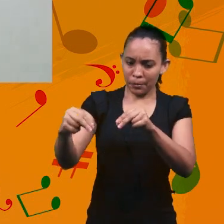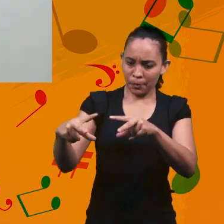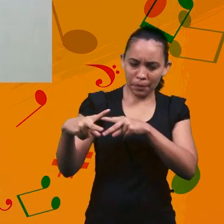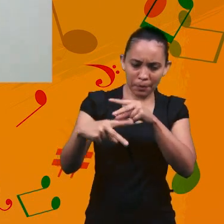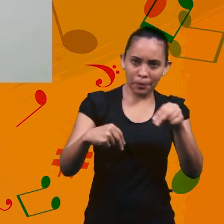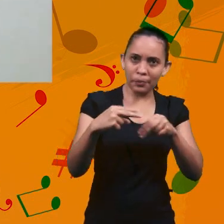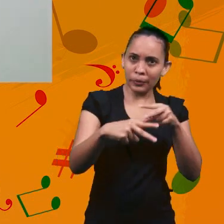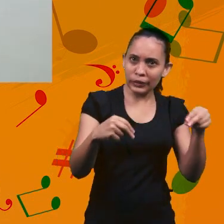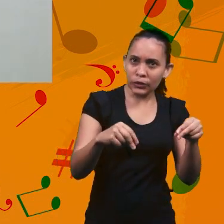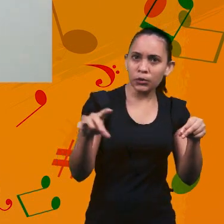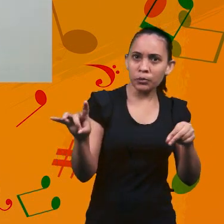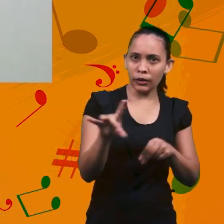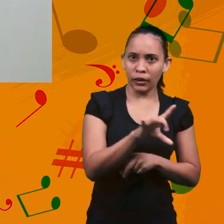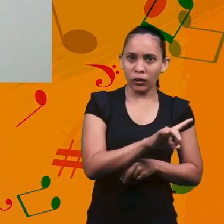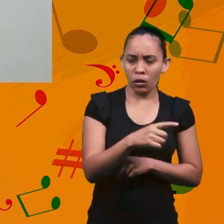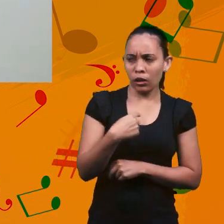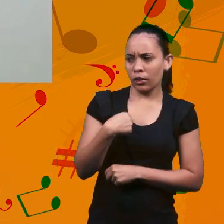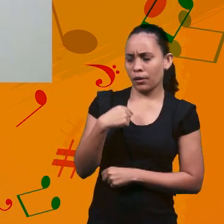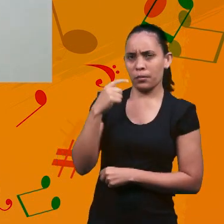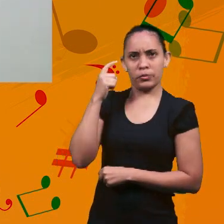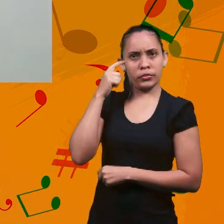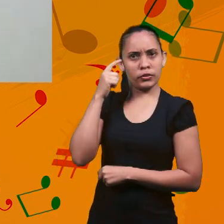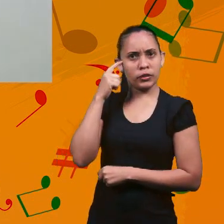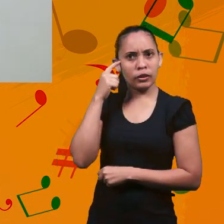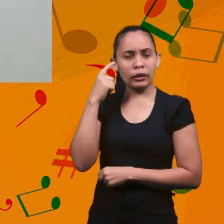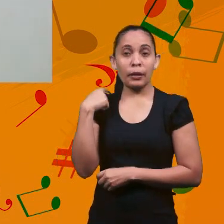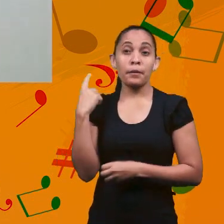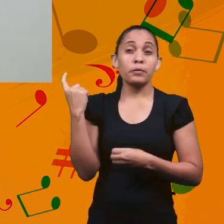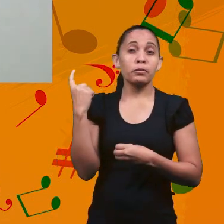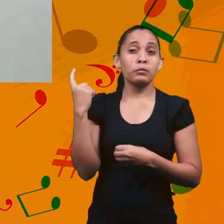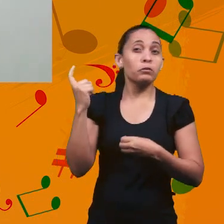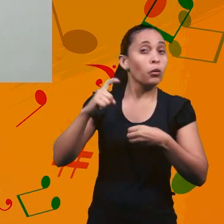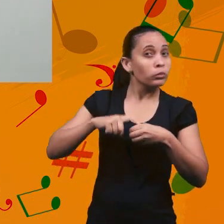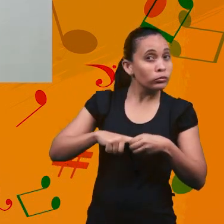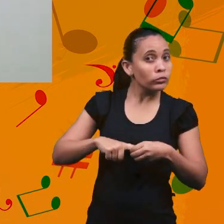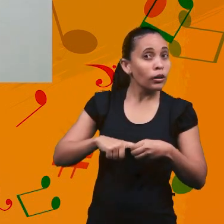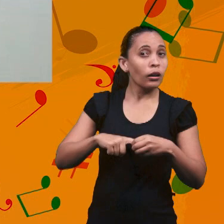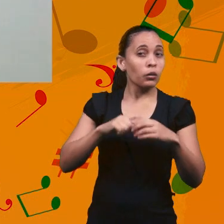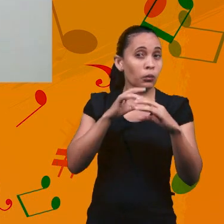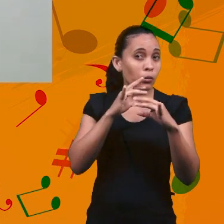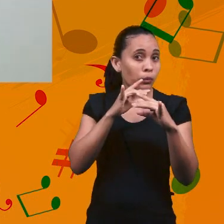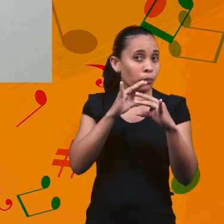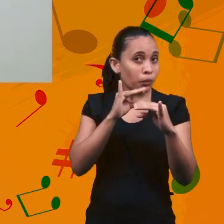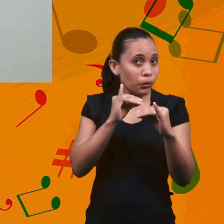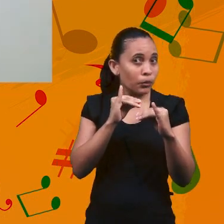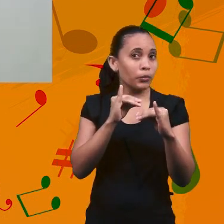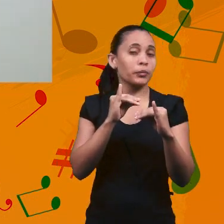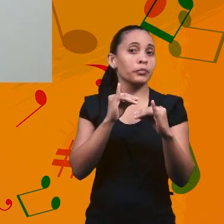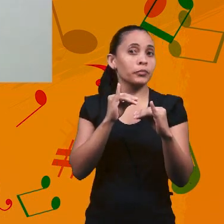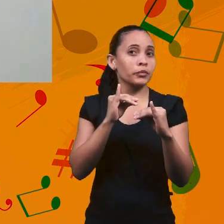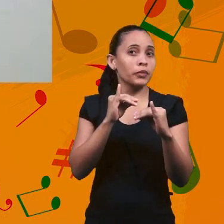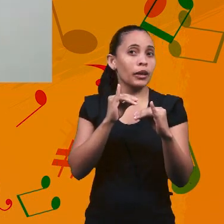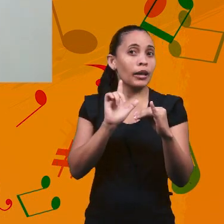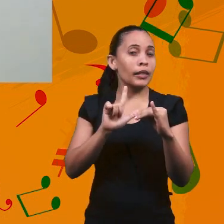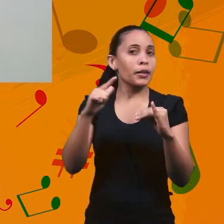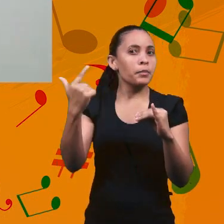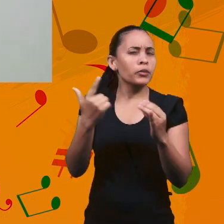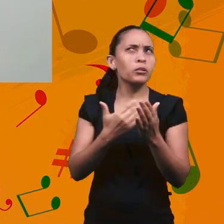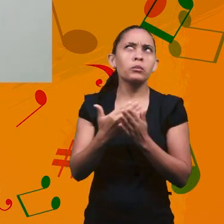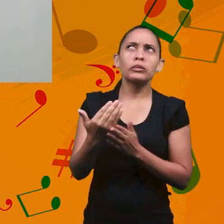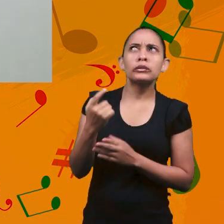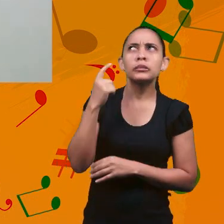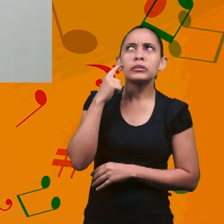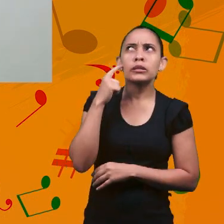Et le cadeau que j'ai reçu, c'était une flûte en or. Au début, je pensais que